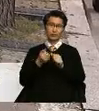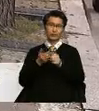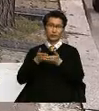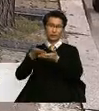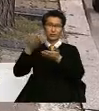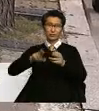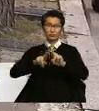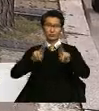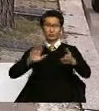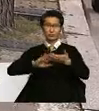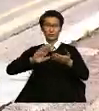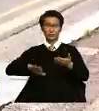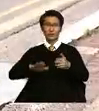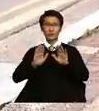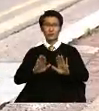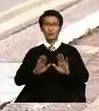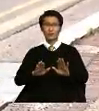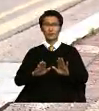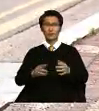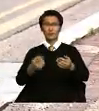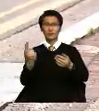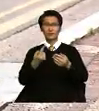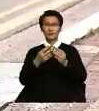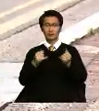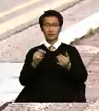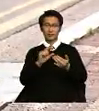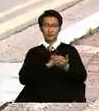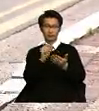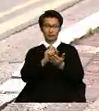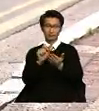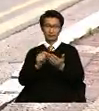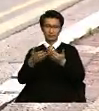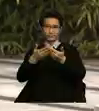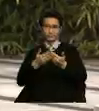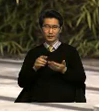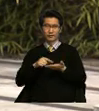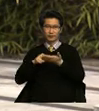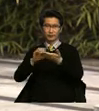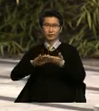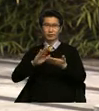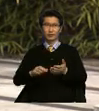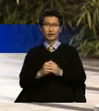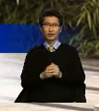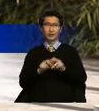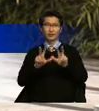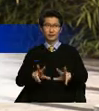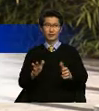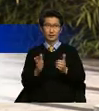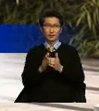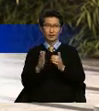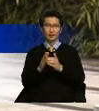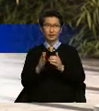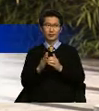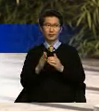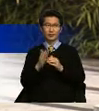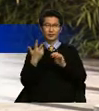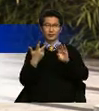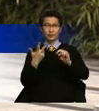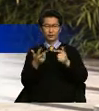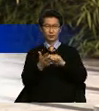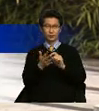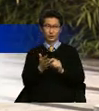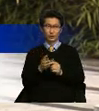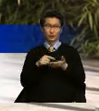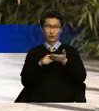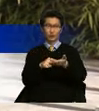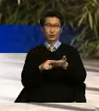무산됐습니다. 이번에는 시민 천여 명의 서명을 받아 제출했습니다. 요번까지 해서 한 7번